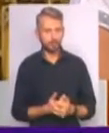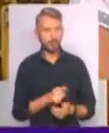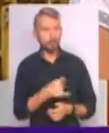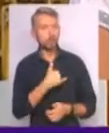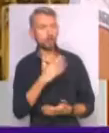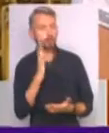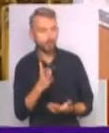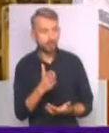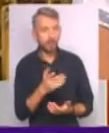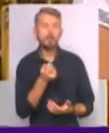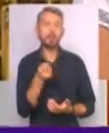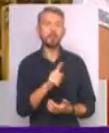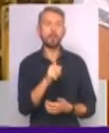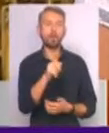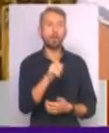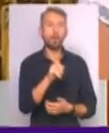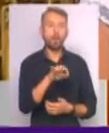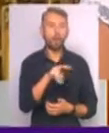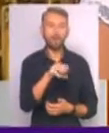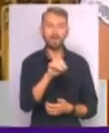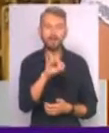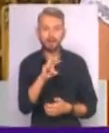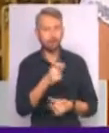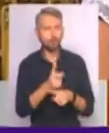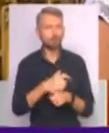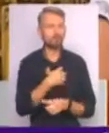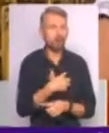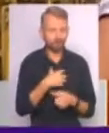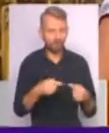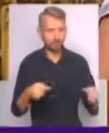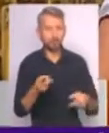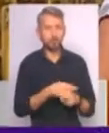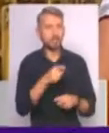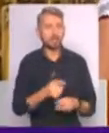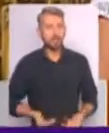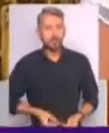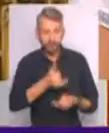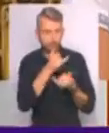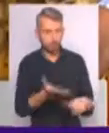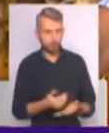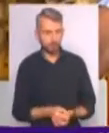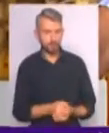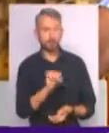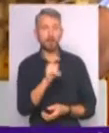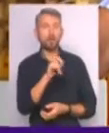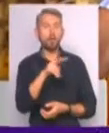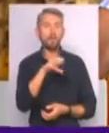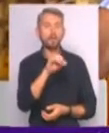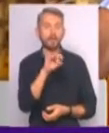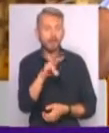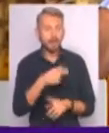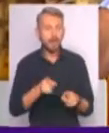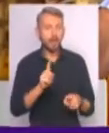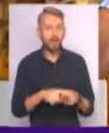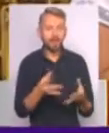будет. Мало того, холестерин – это очень важное вещество, без него мы жить не сможем. И холестерин – это сырье